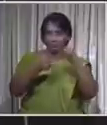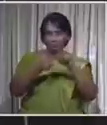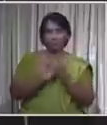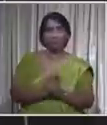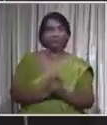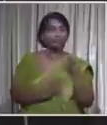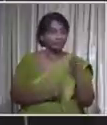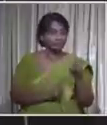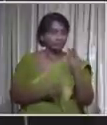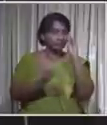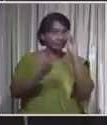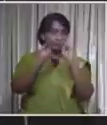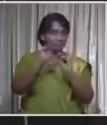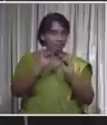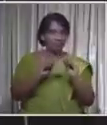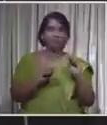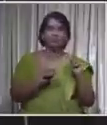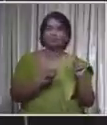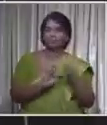මේ අයබැයෙන්